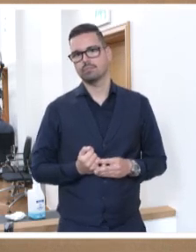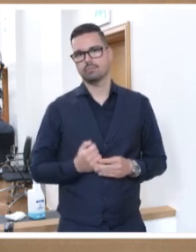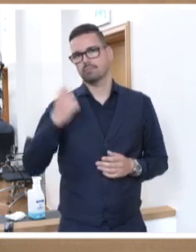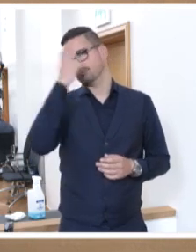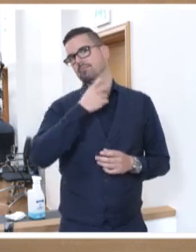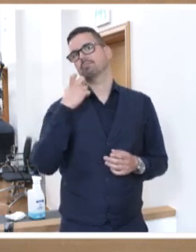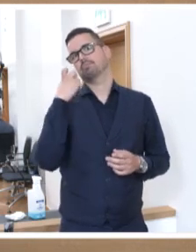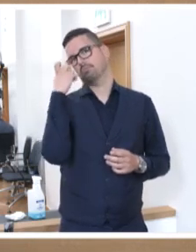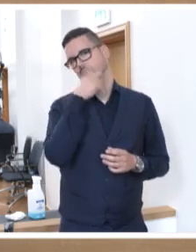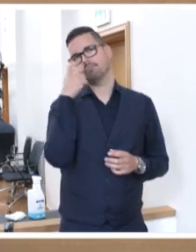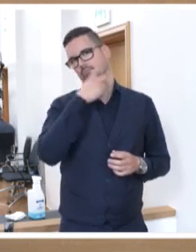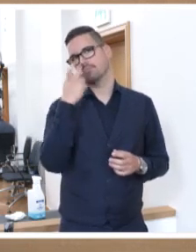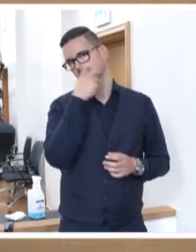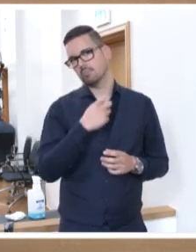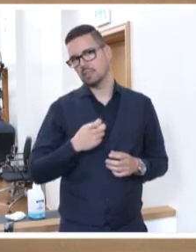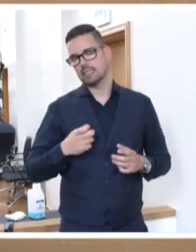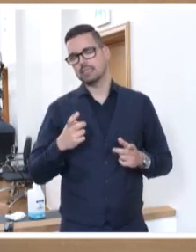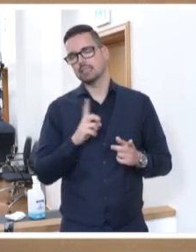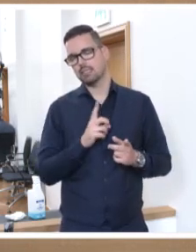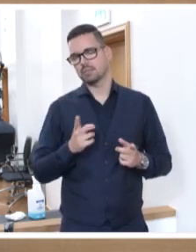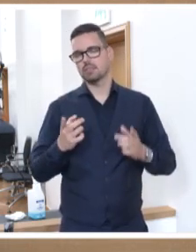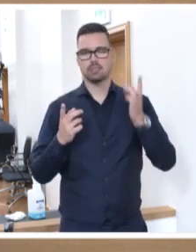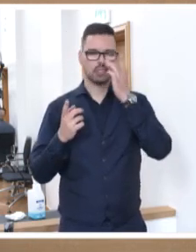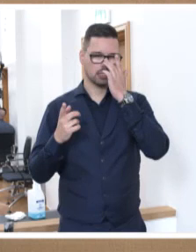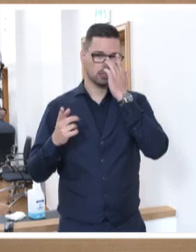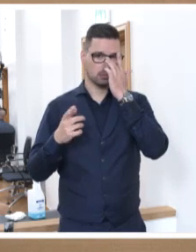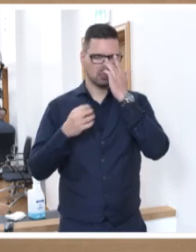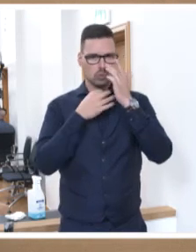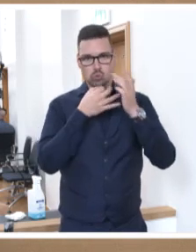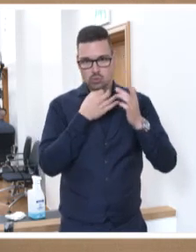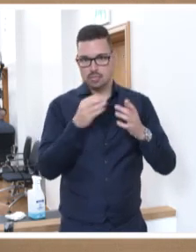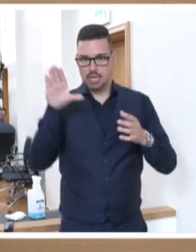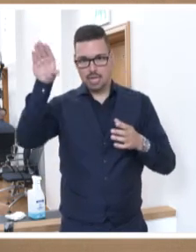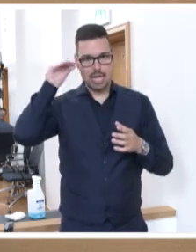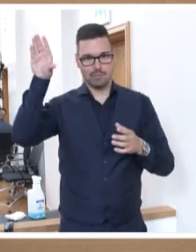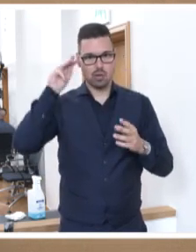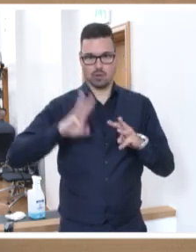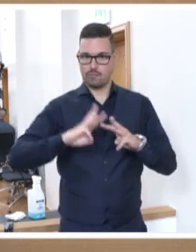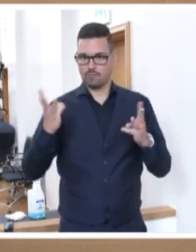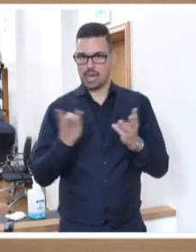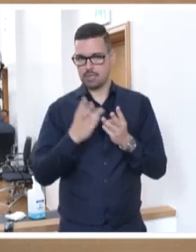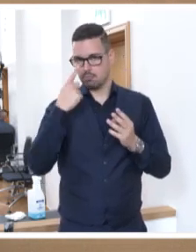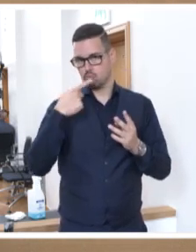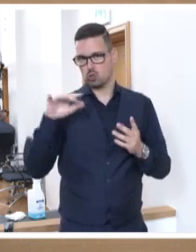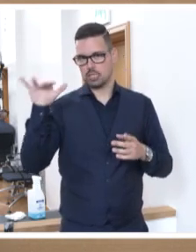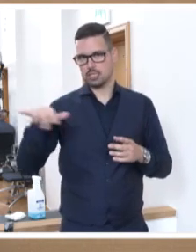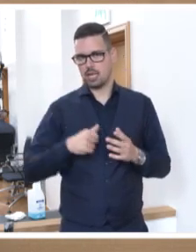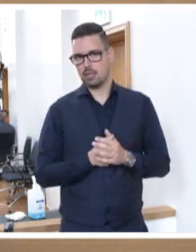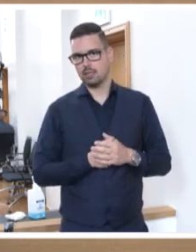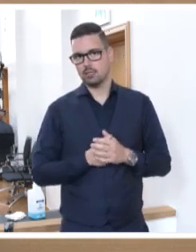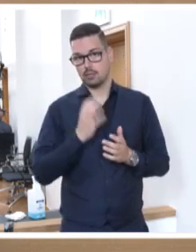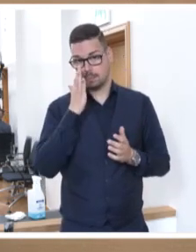Erstaunlich ist, dass es selbst nach den jüngsten Erfahrungen, die die Welt mit Putin gemacht hat, es